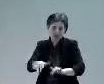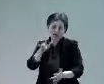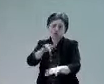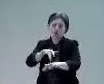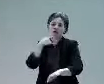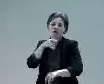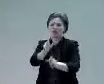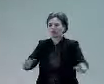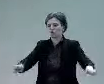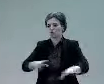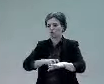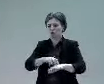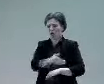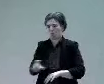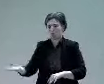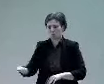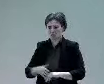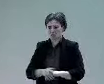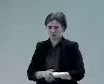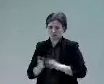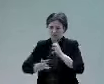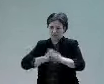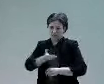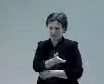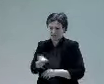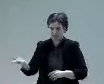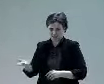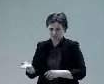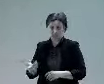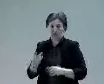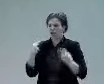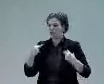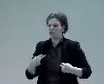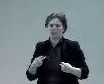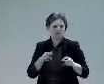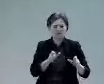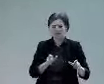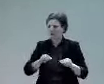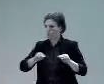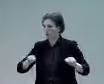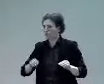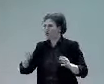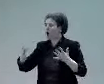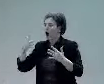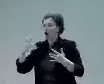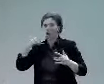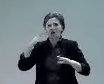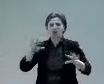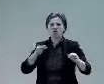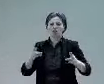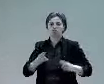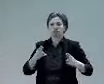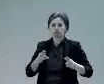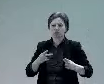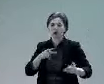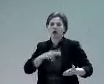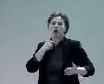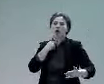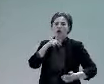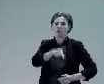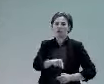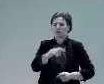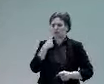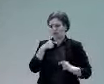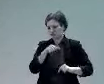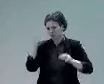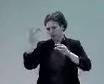Si abbattono più duramente su chi non può scegliere dove vivere, dove lavorare, quale aria respirare. E questo vale dentro i nostri